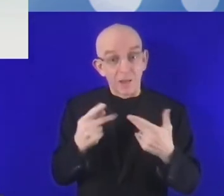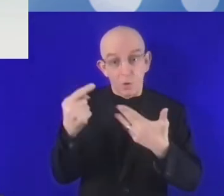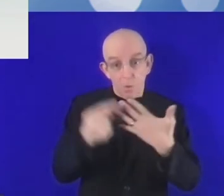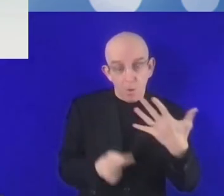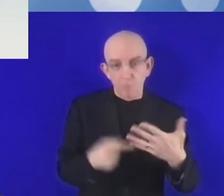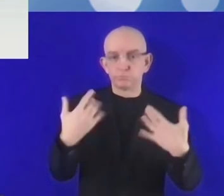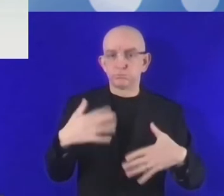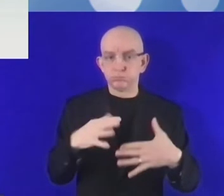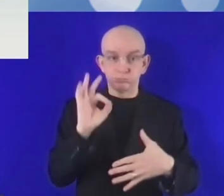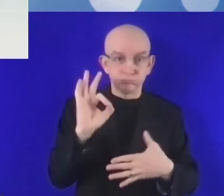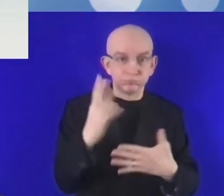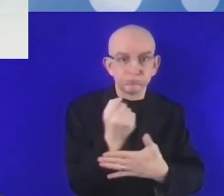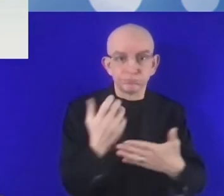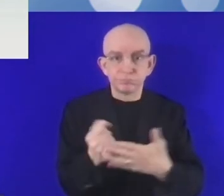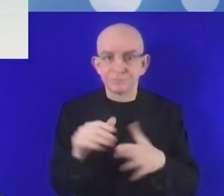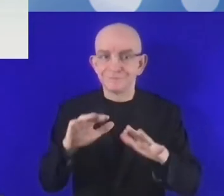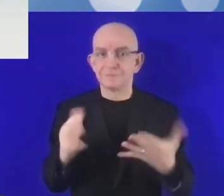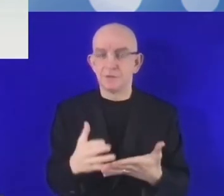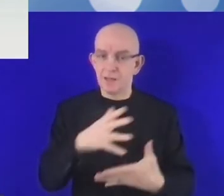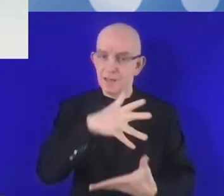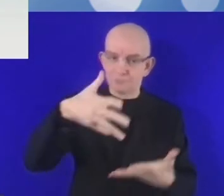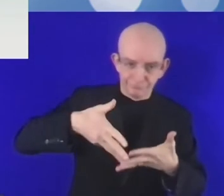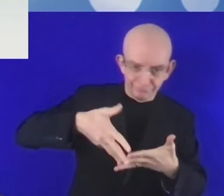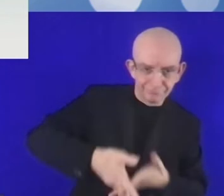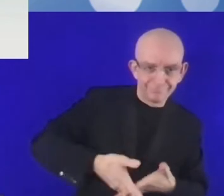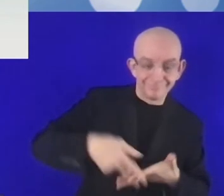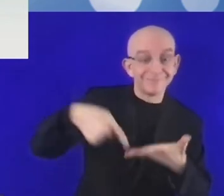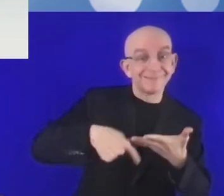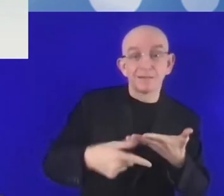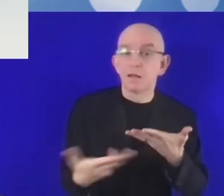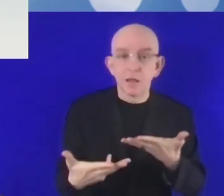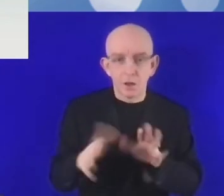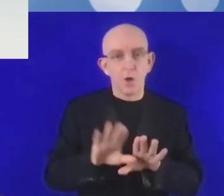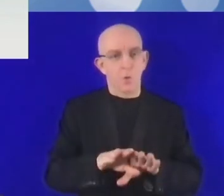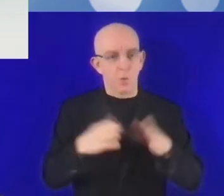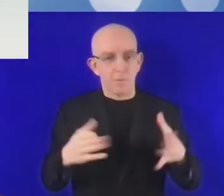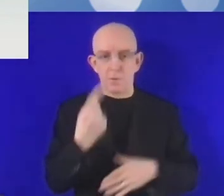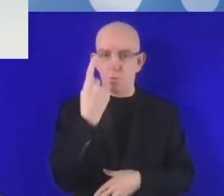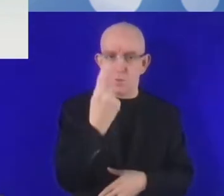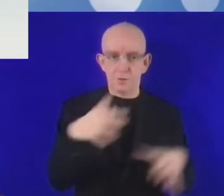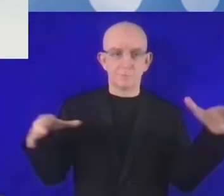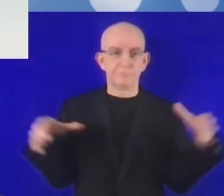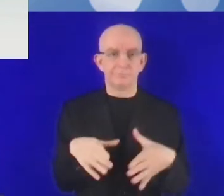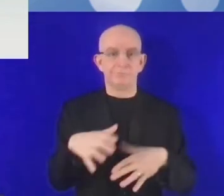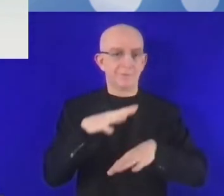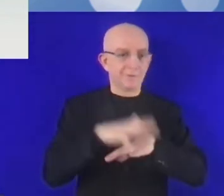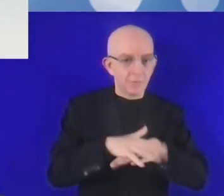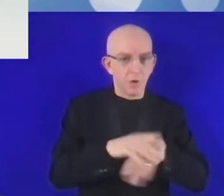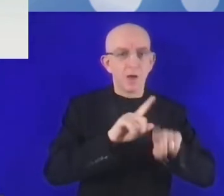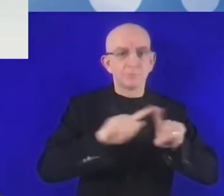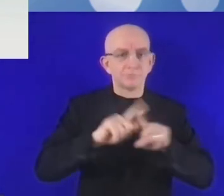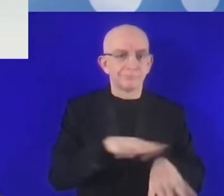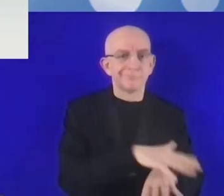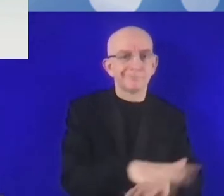Les bénéfices qu'apporte Internet sont ancrés dans un réseau qui doit être ouvert, uni,